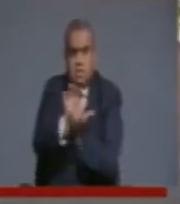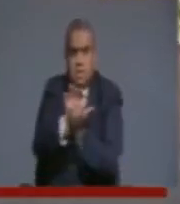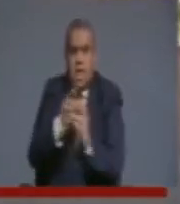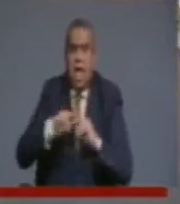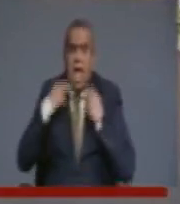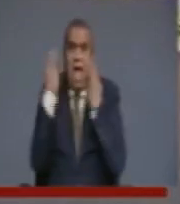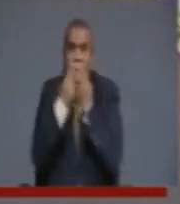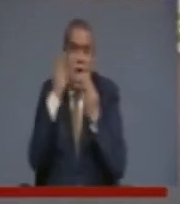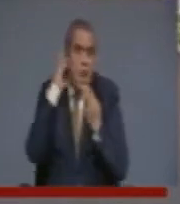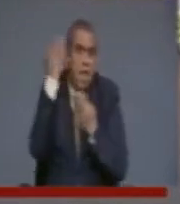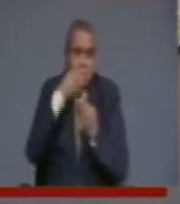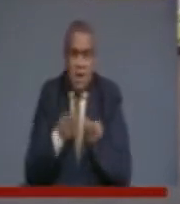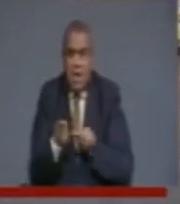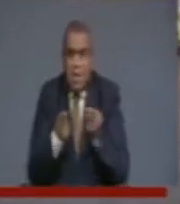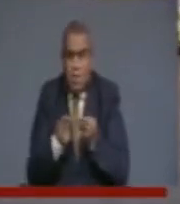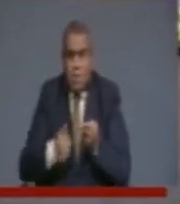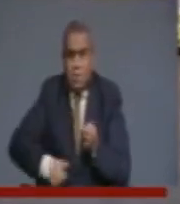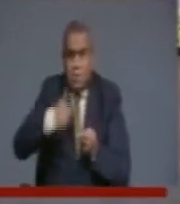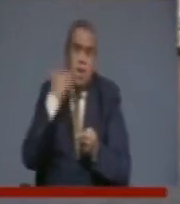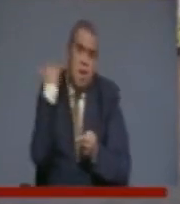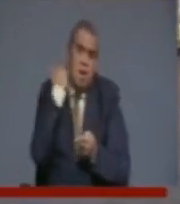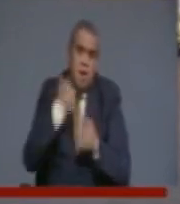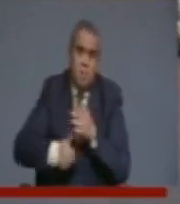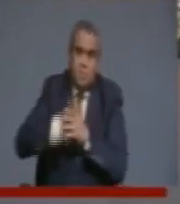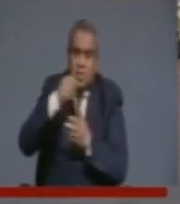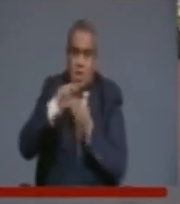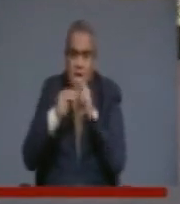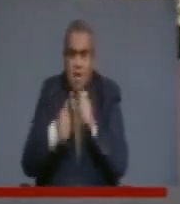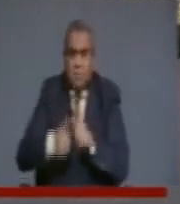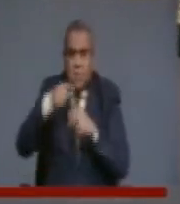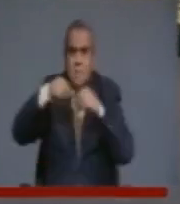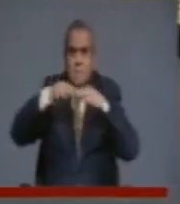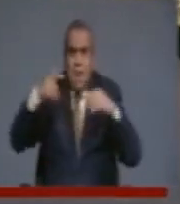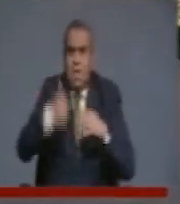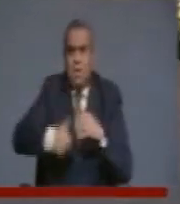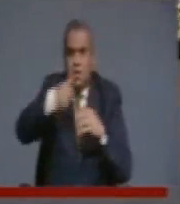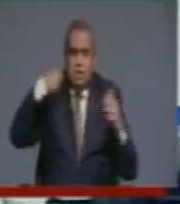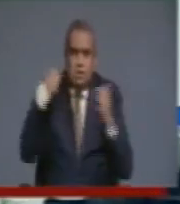في الحوكمة والتحول الرقمي للمحاجر والملاحات.